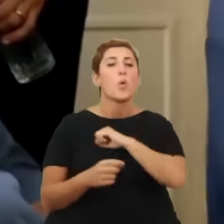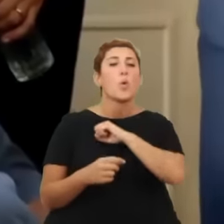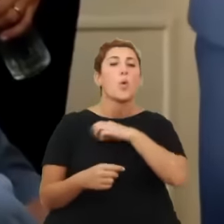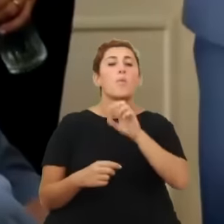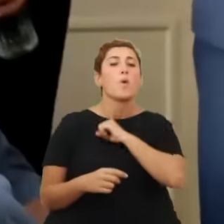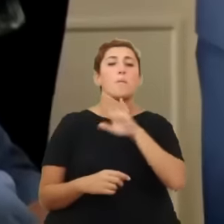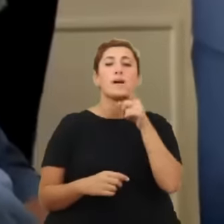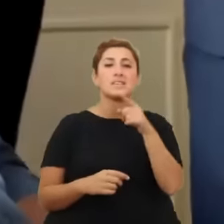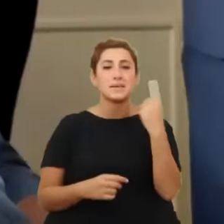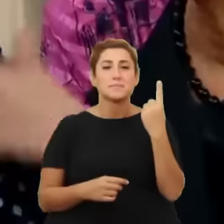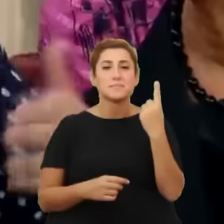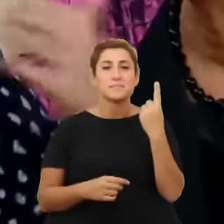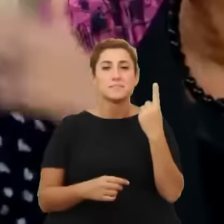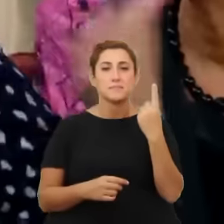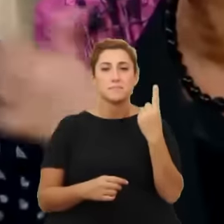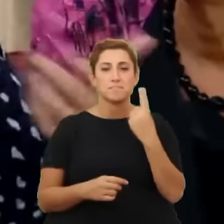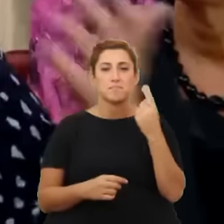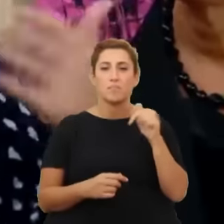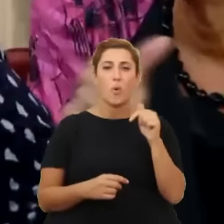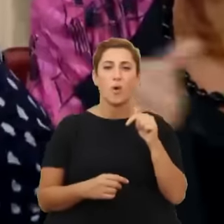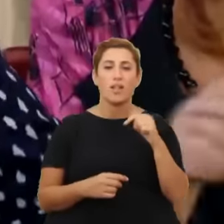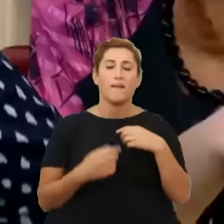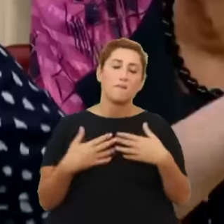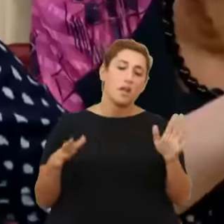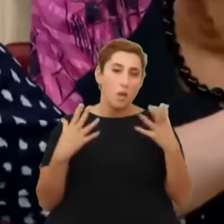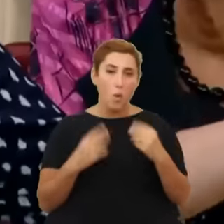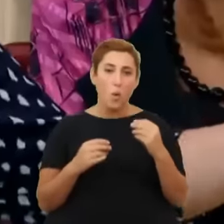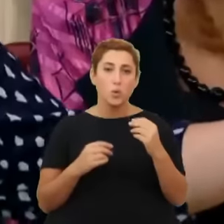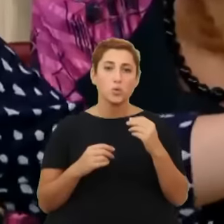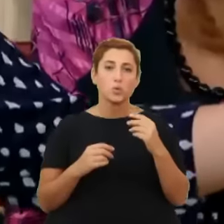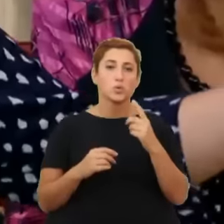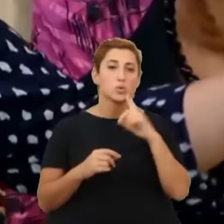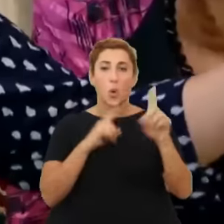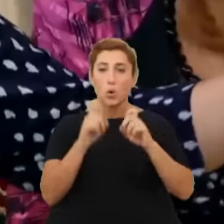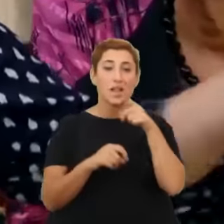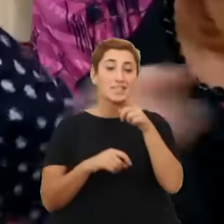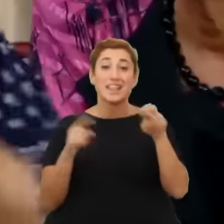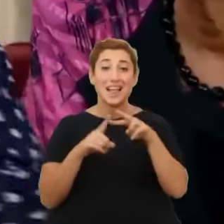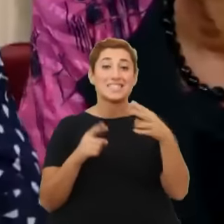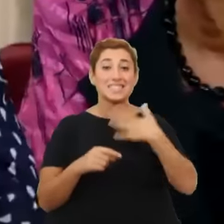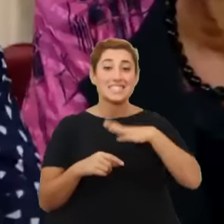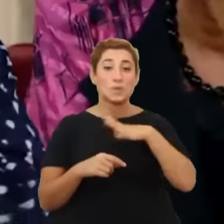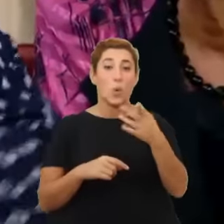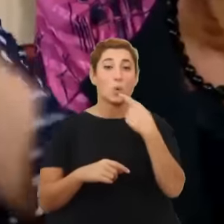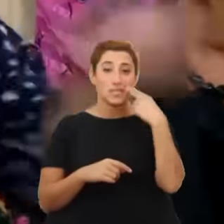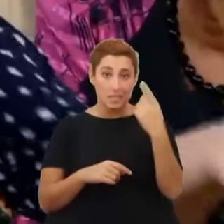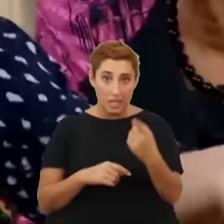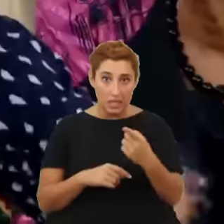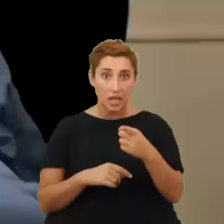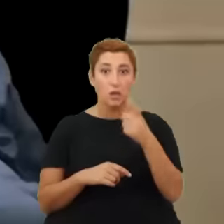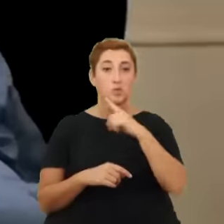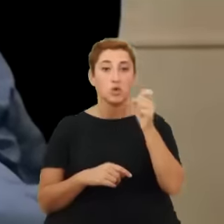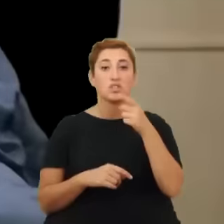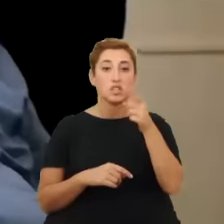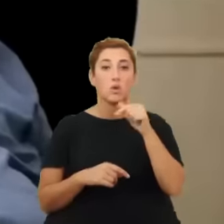korkma. Korkma sen, bir... böyle bir ferahlaştı, sordular sana. Nazlı istiyoruz diyerekten